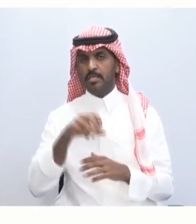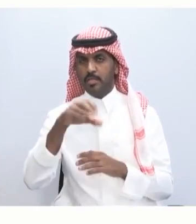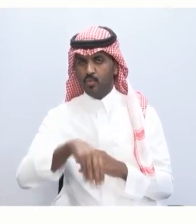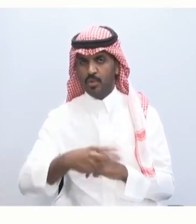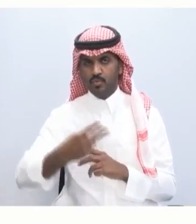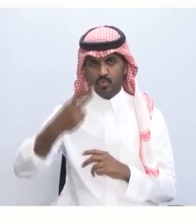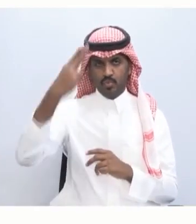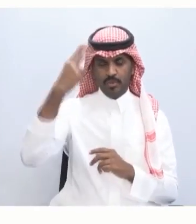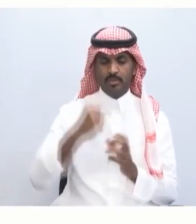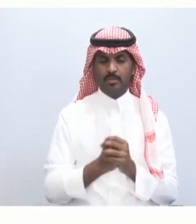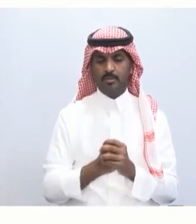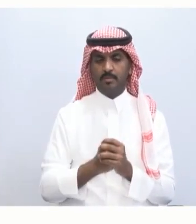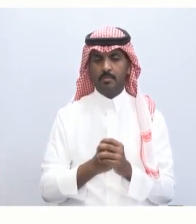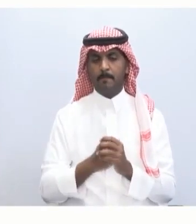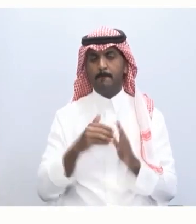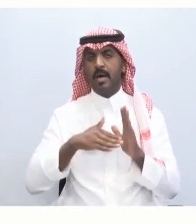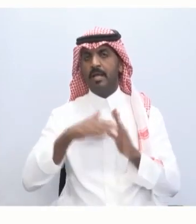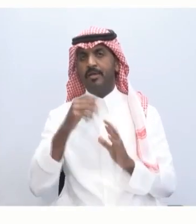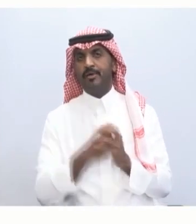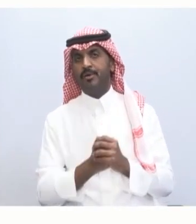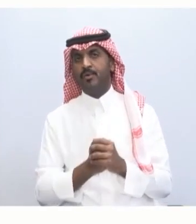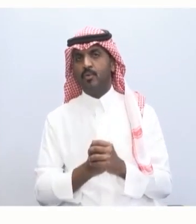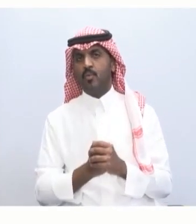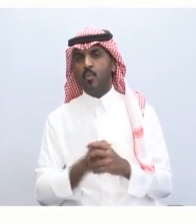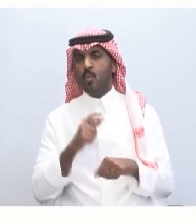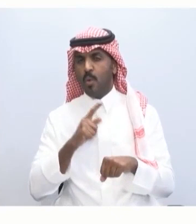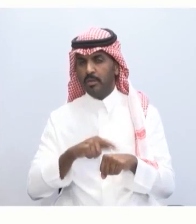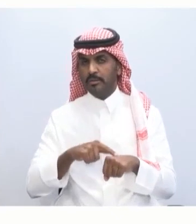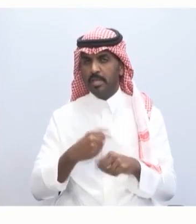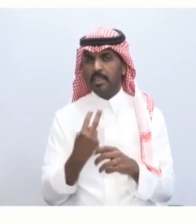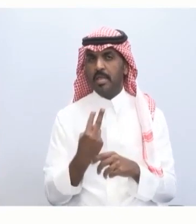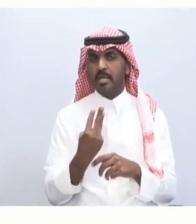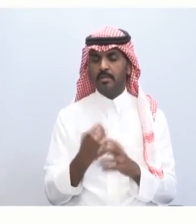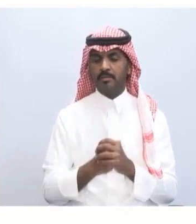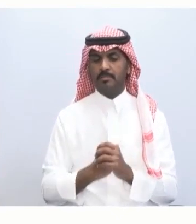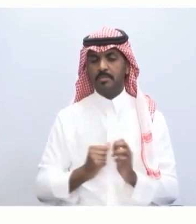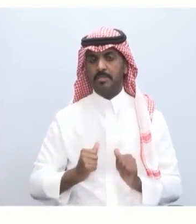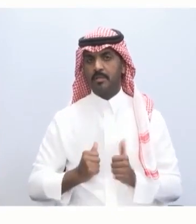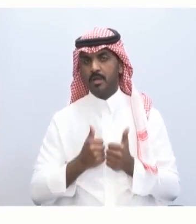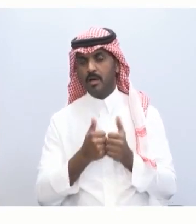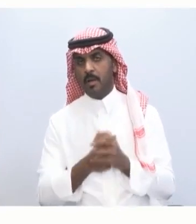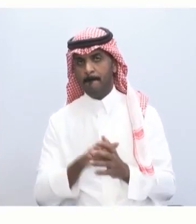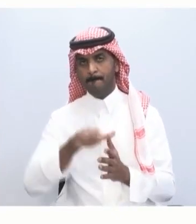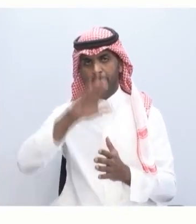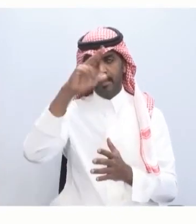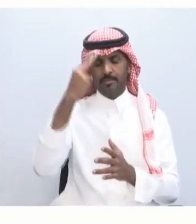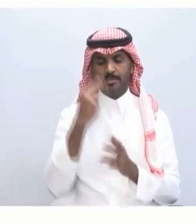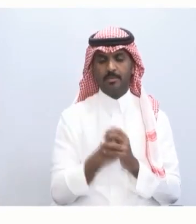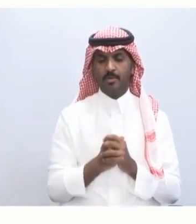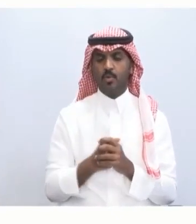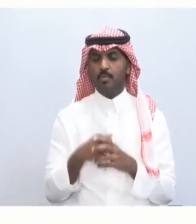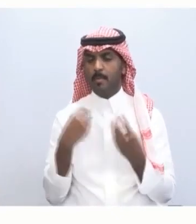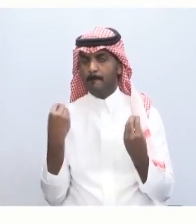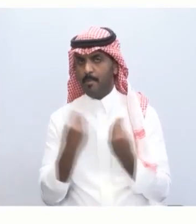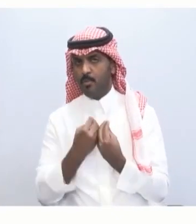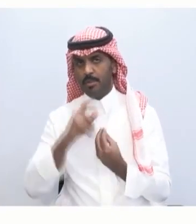السعوديه بمرحلتها وفترتها الثالثه عندما استطاع الملك عبد العزيز ومن